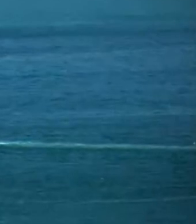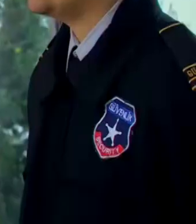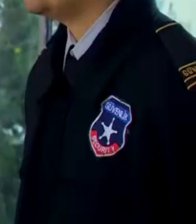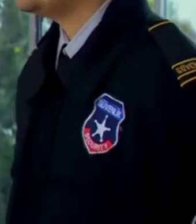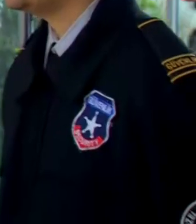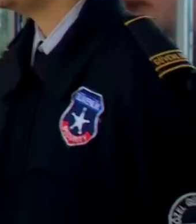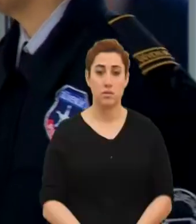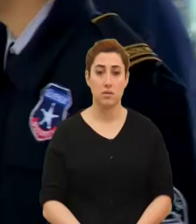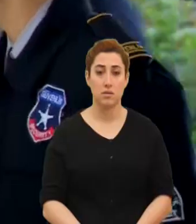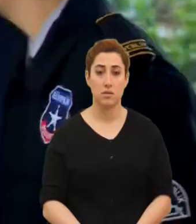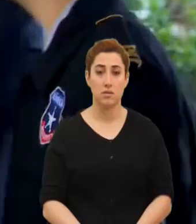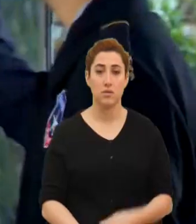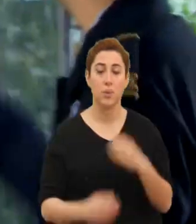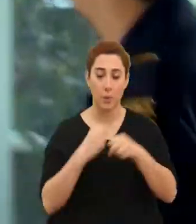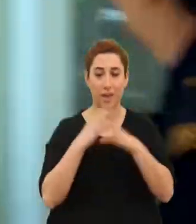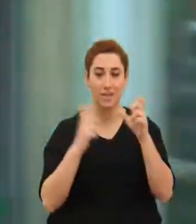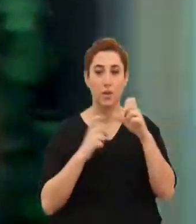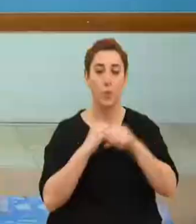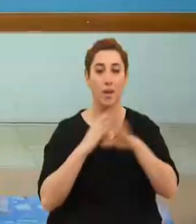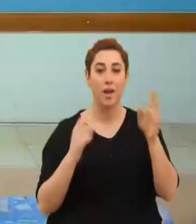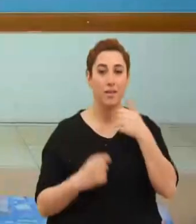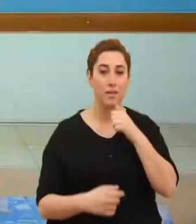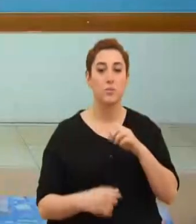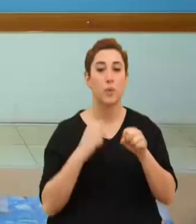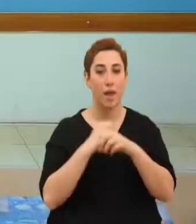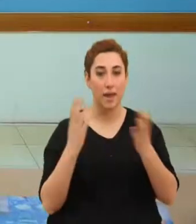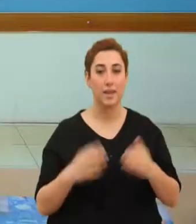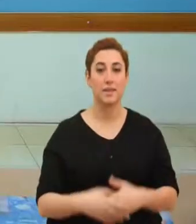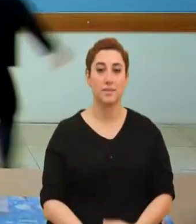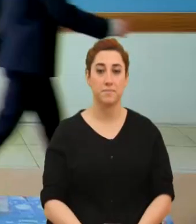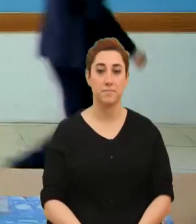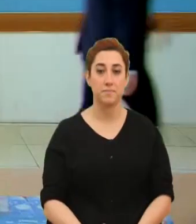önce yazdı. Günaydın Serdar. Günaydın Nurhan abi. Günaydın.